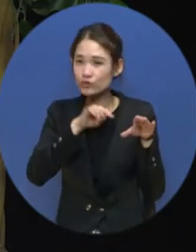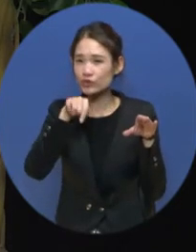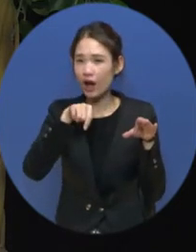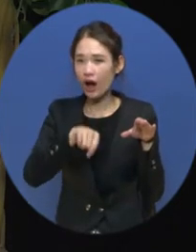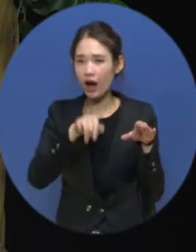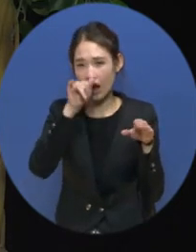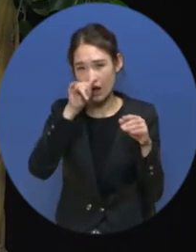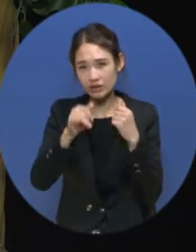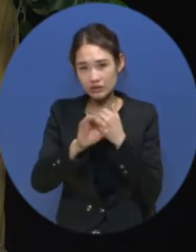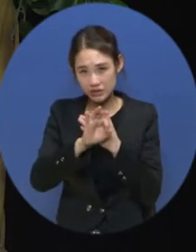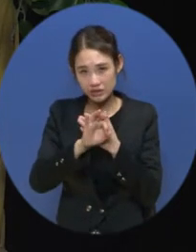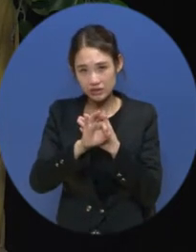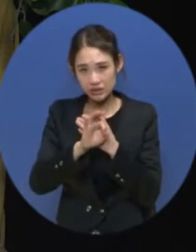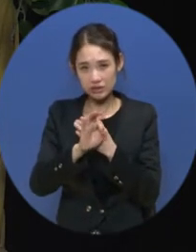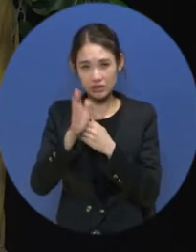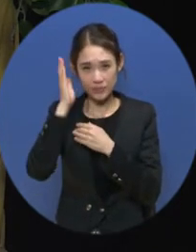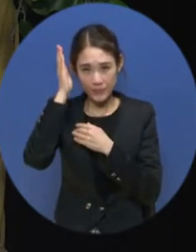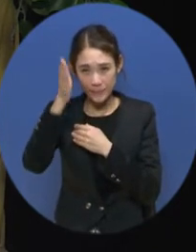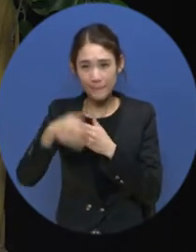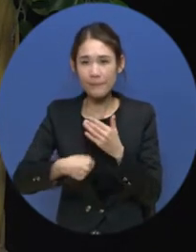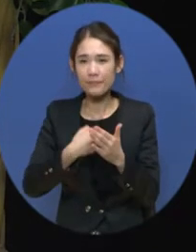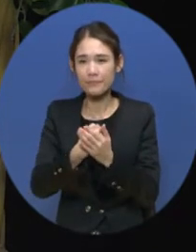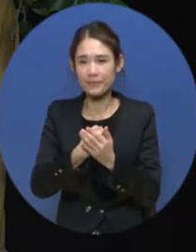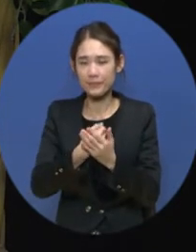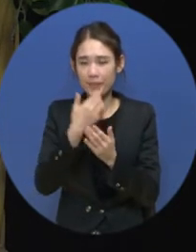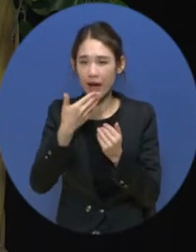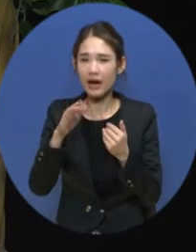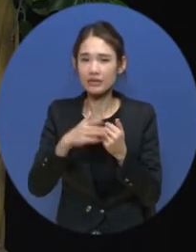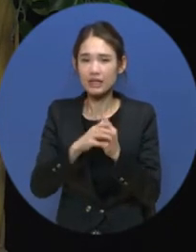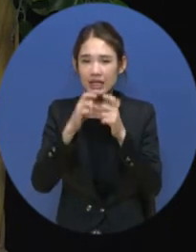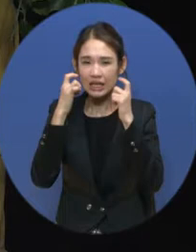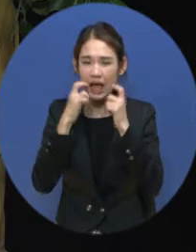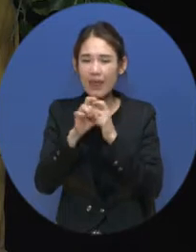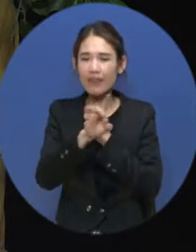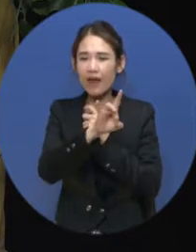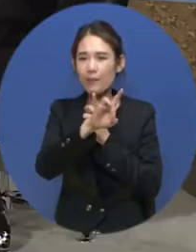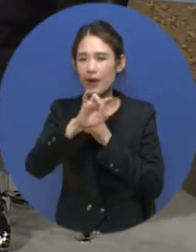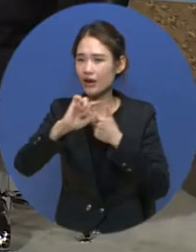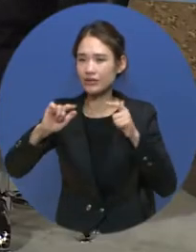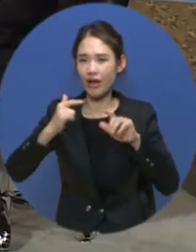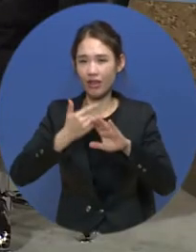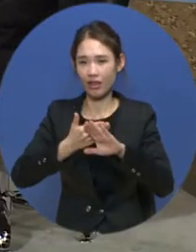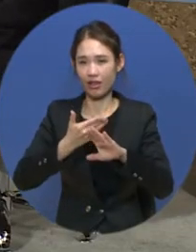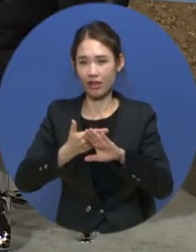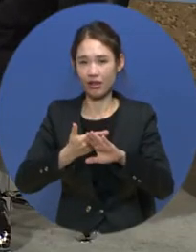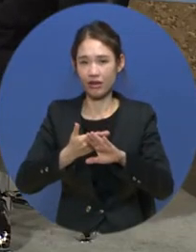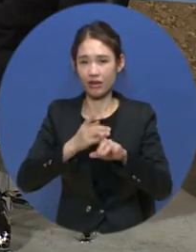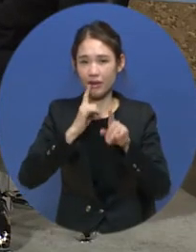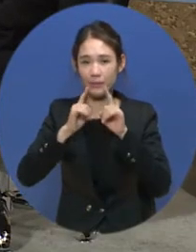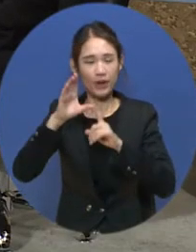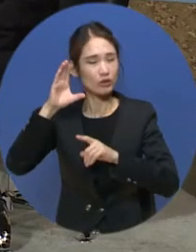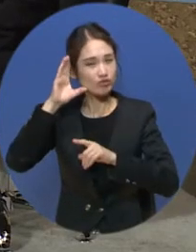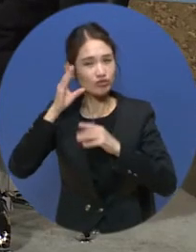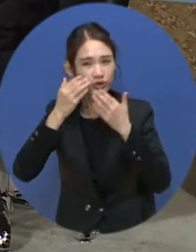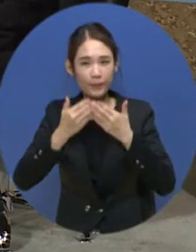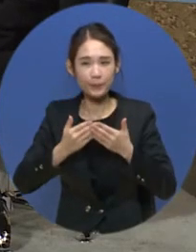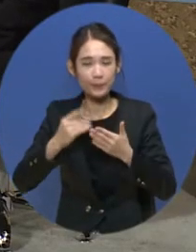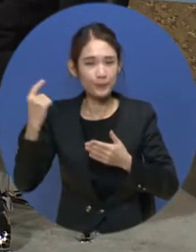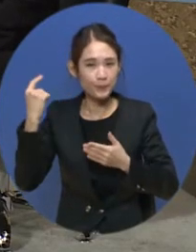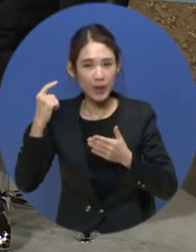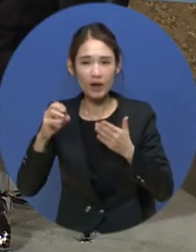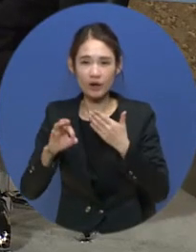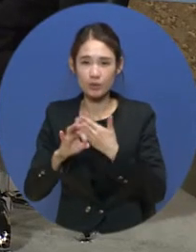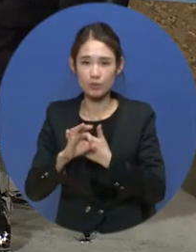그러면 선생님이 한 방향으로 가면 되는데 개별적으로 차이가 있기 때문에. 네, 제가 말씀하신 내용을 들어보면은 네. 좀